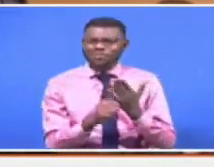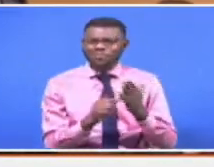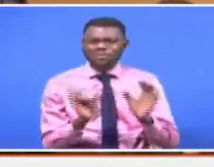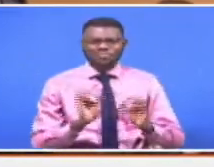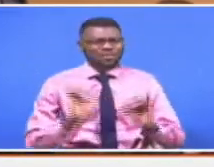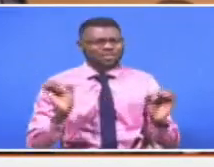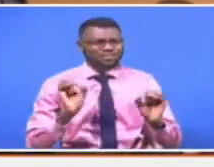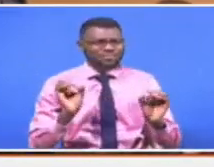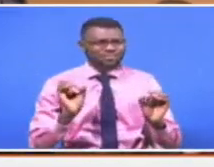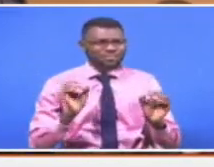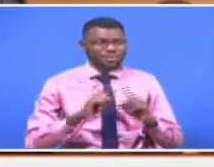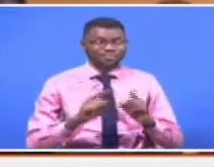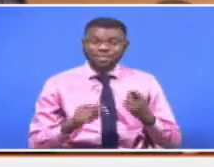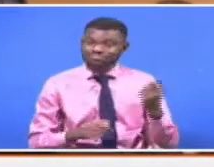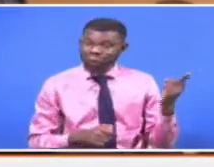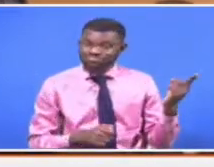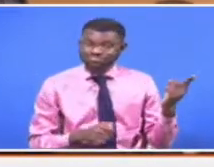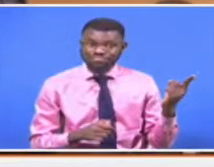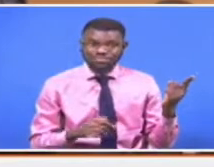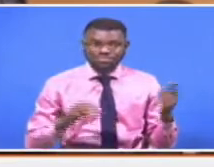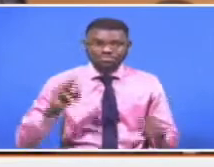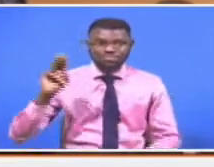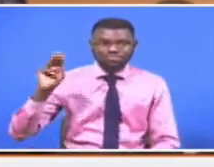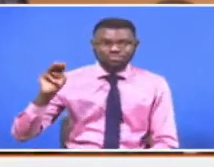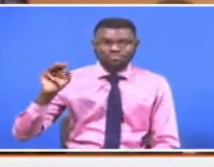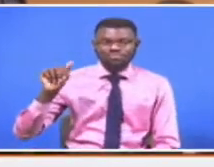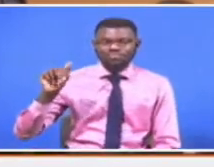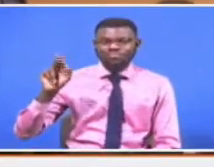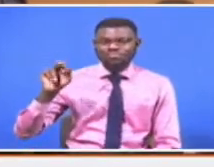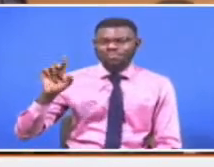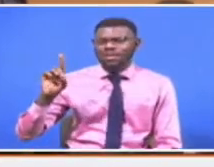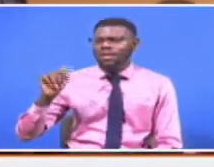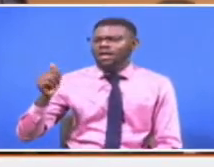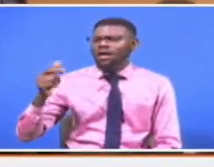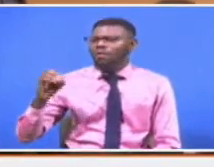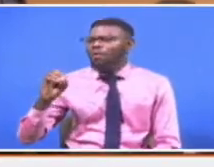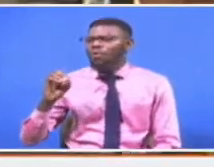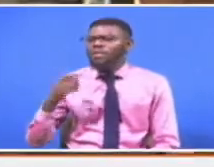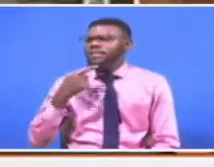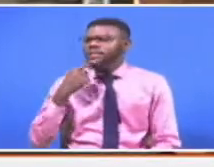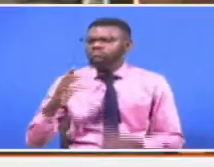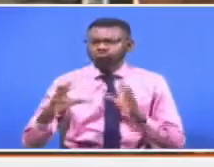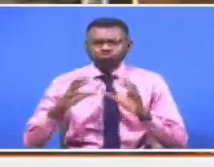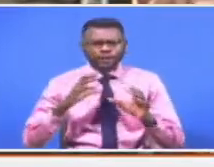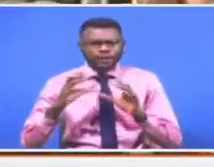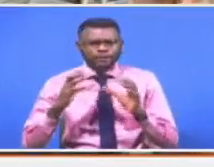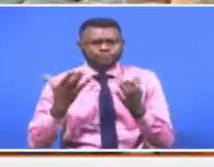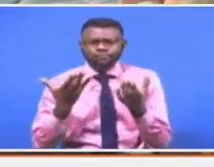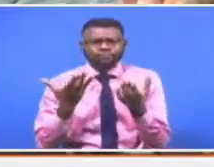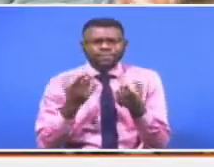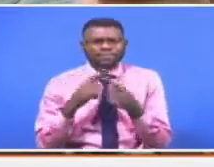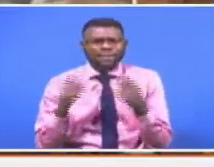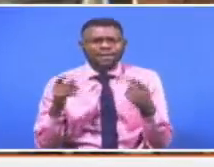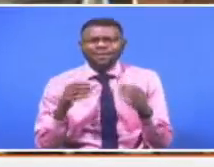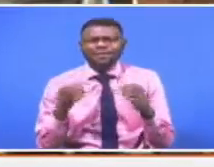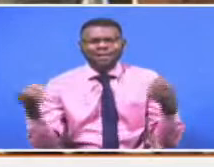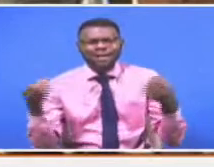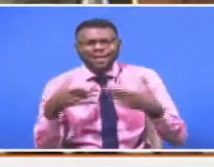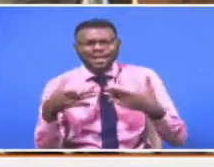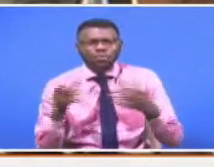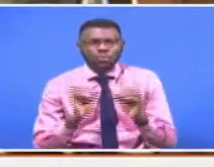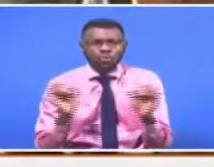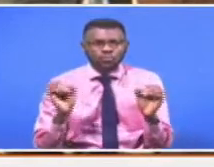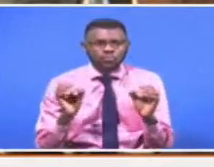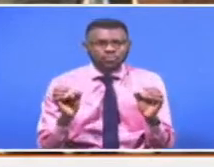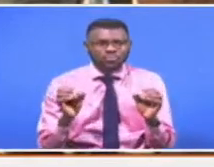Hiyo mheshimiwa Mandago ambaye umesema kila kitu iko wazi ingewekwa wazi hatungekuwa hapa. Wakati tuliingia kwa governor siku ile,